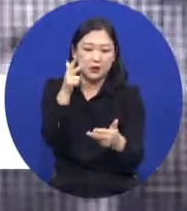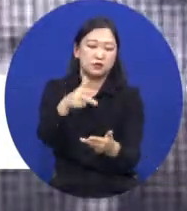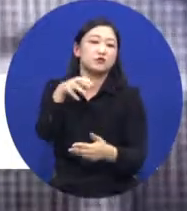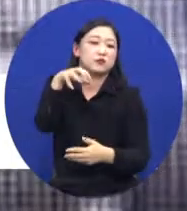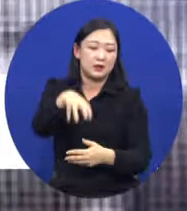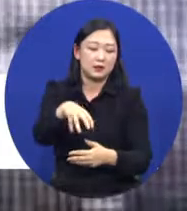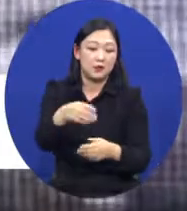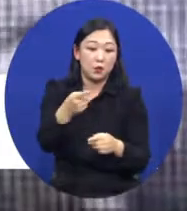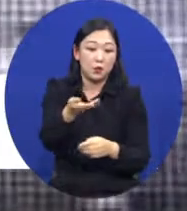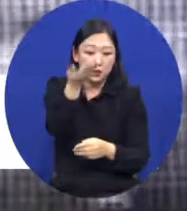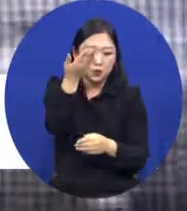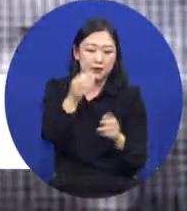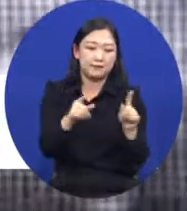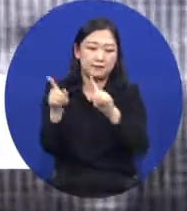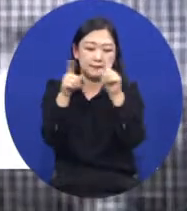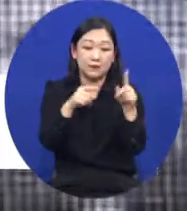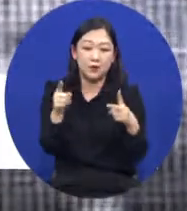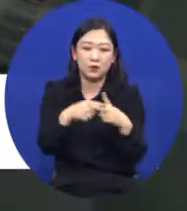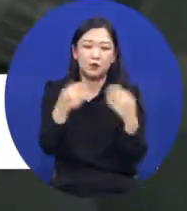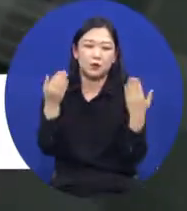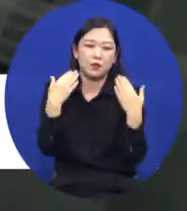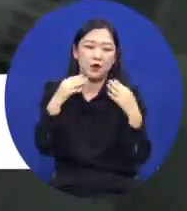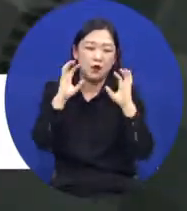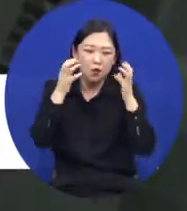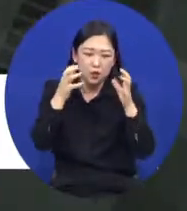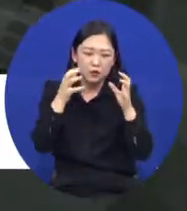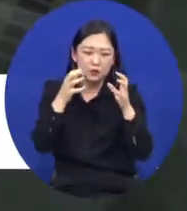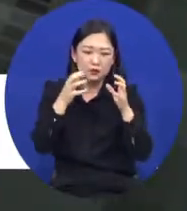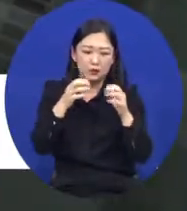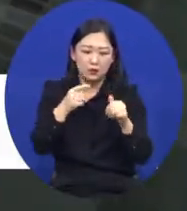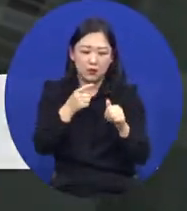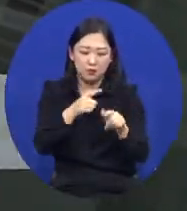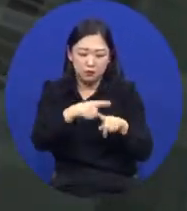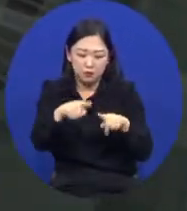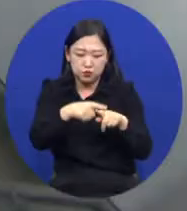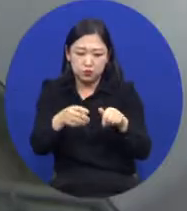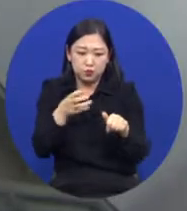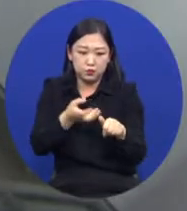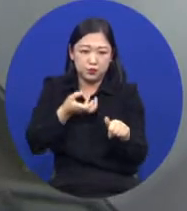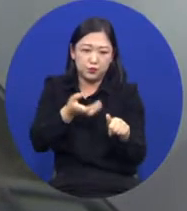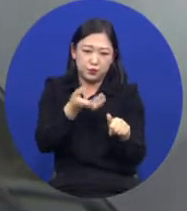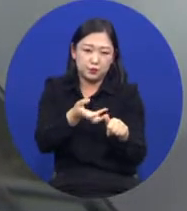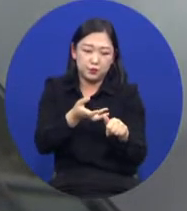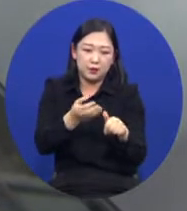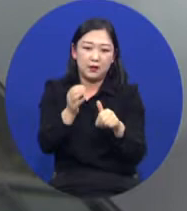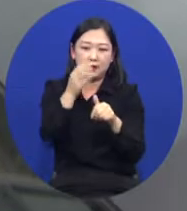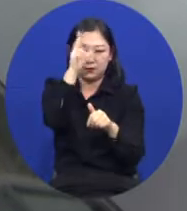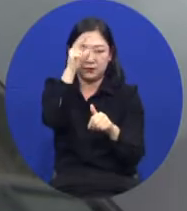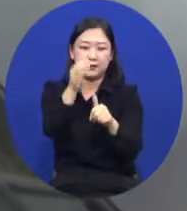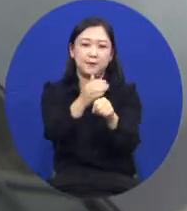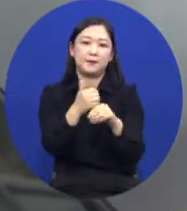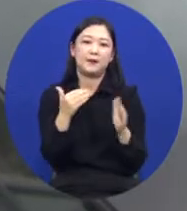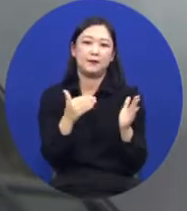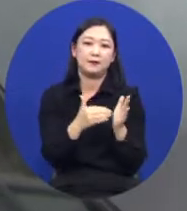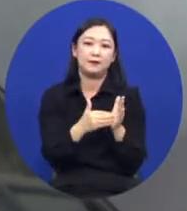위층에 사는 초등학교 1학년 어린이를 흉기로 위협한 혐의로 경찰에 붙잡혔습니다